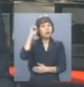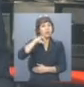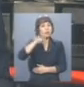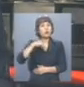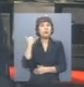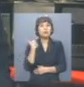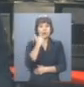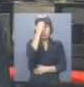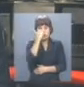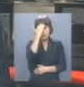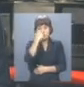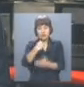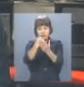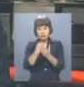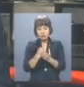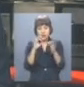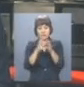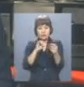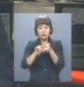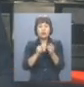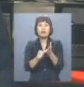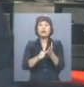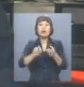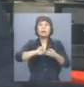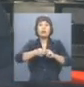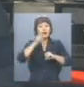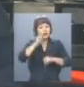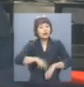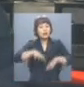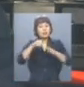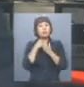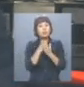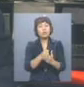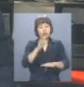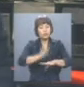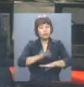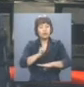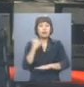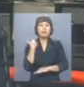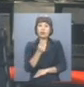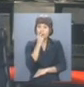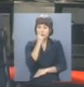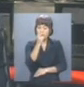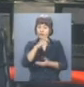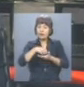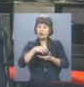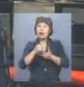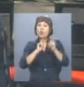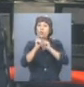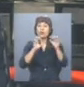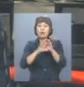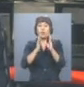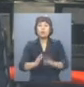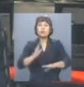หนึ่งที่เป็นผู้เชี่ยวชาญในการแก้ไขปัญหาน้ำท่วมนะคะคุณดารินคล่องอัคระไปติดตามการพูดคุยของกลุ่มนักวิชาการ